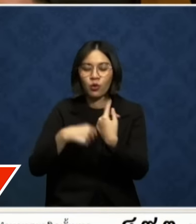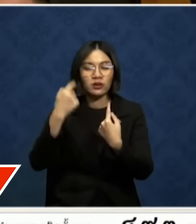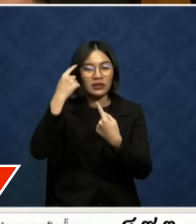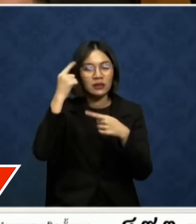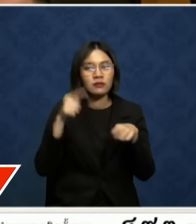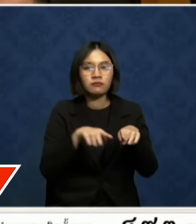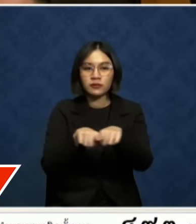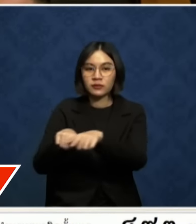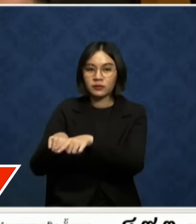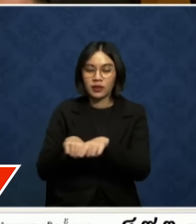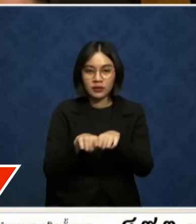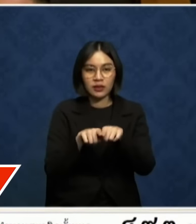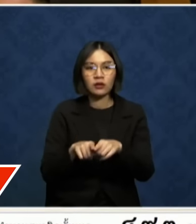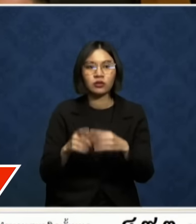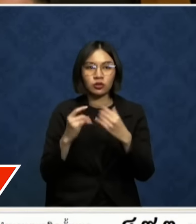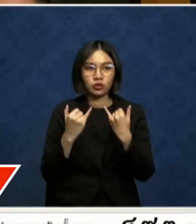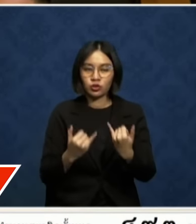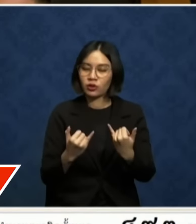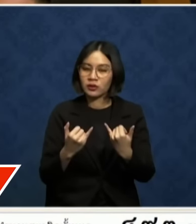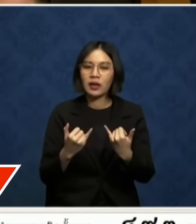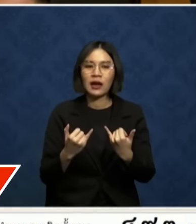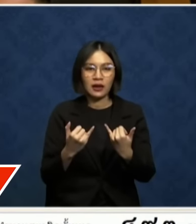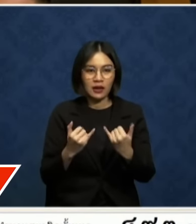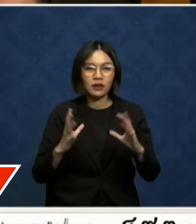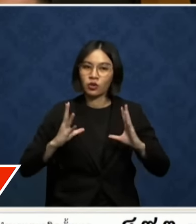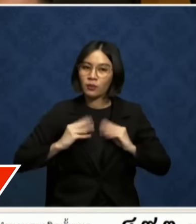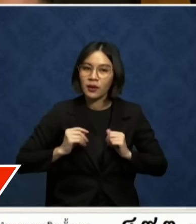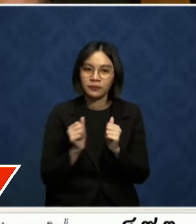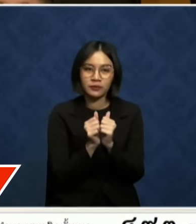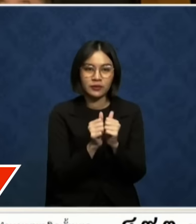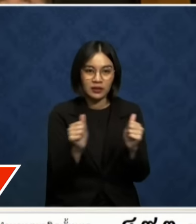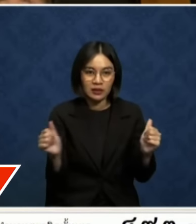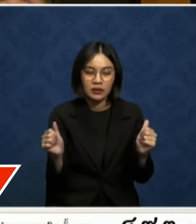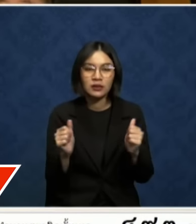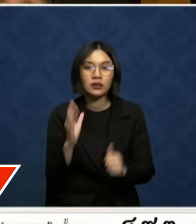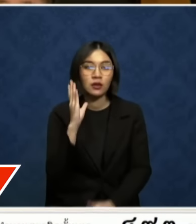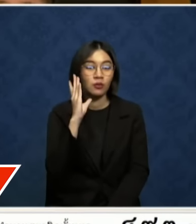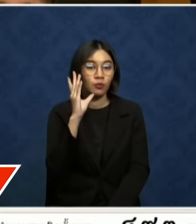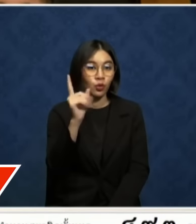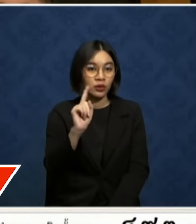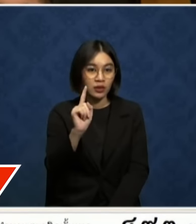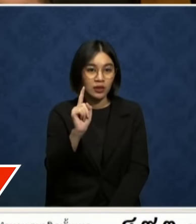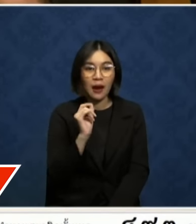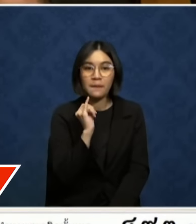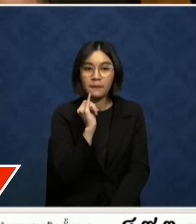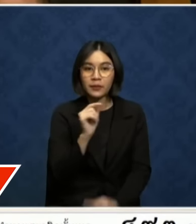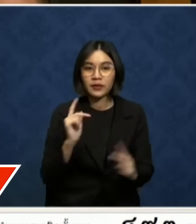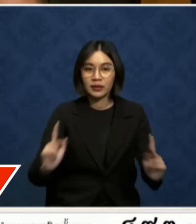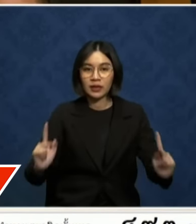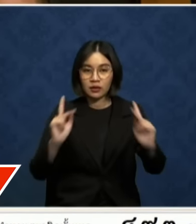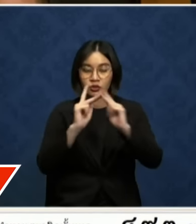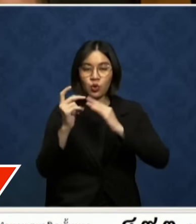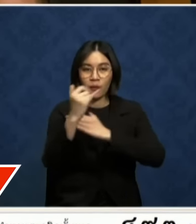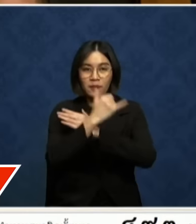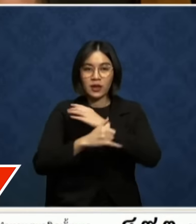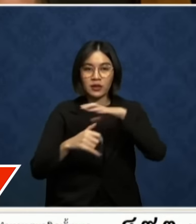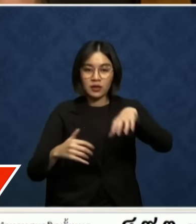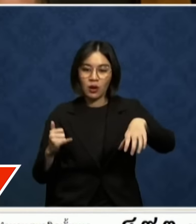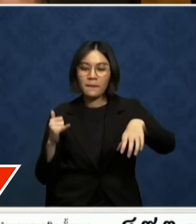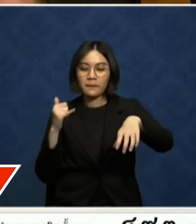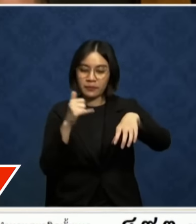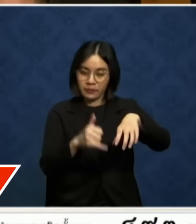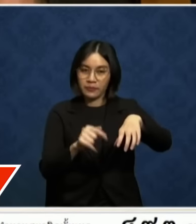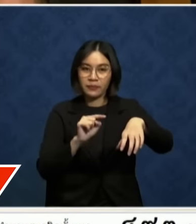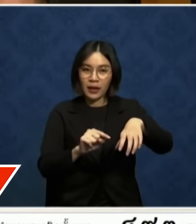ดังนั้นเนี่ยเราค่อนข้างได้รับการตอบรับที่เชิงบวกมากๆนะครับแล้วในวันพรุ่งนี้เราจะมีการเดินทางไปที่กระทรวงการต่างประเทศเรื่องนี้ก็จะเ